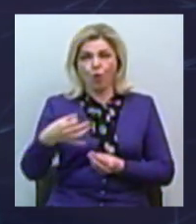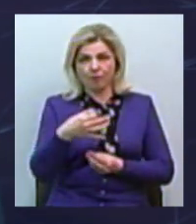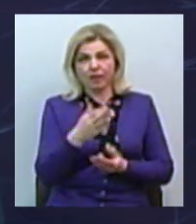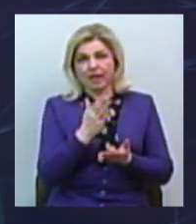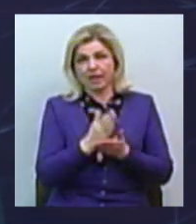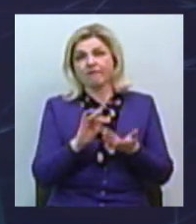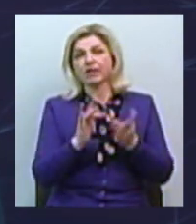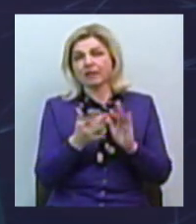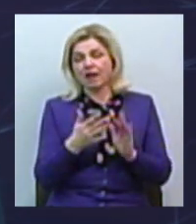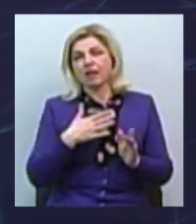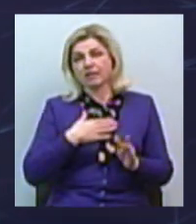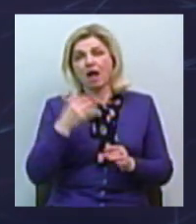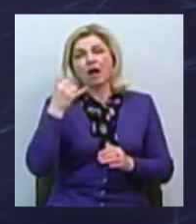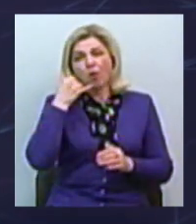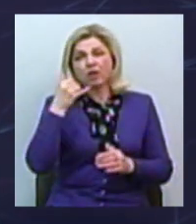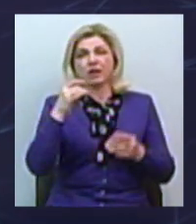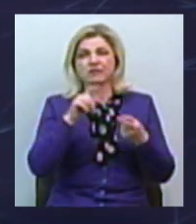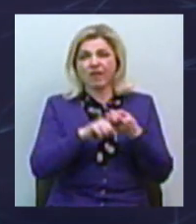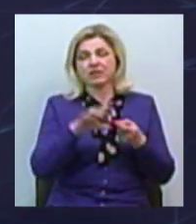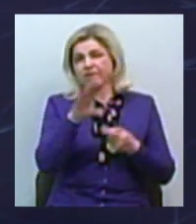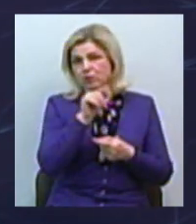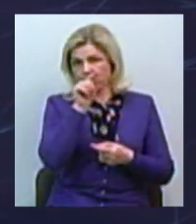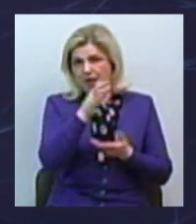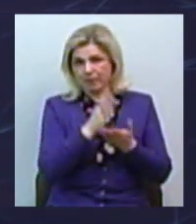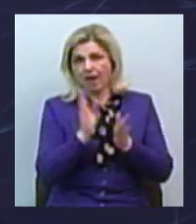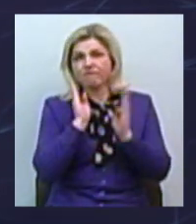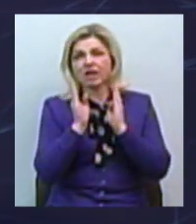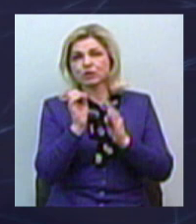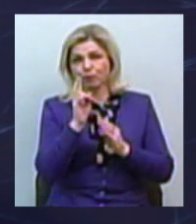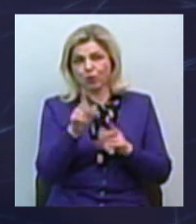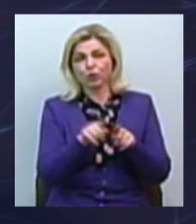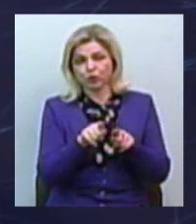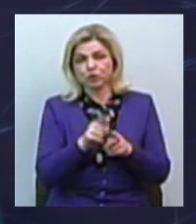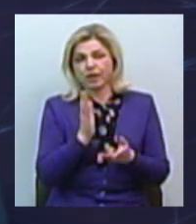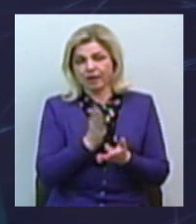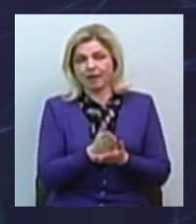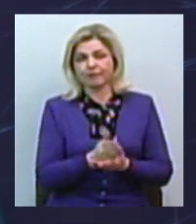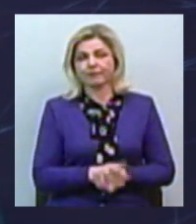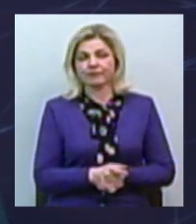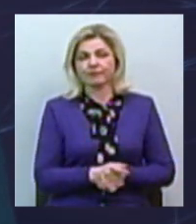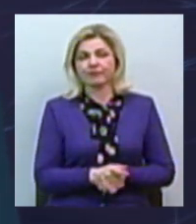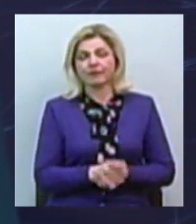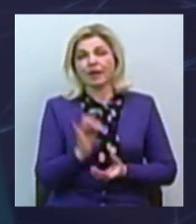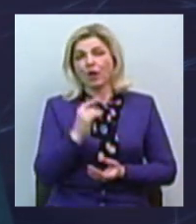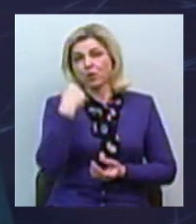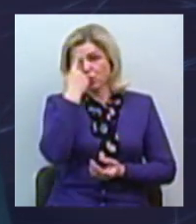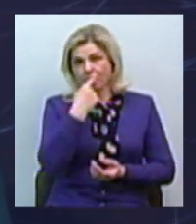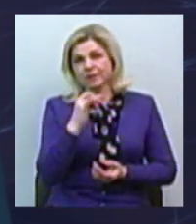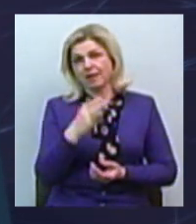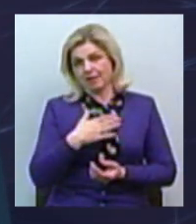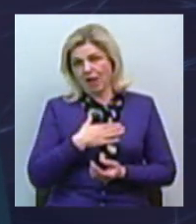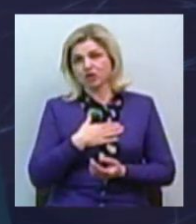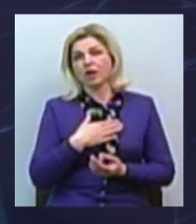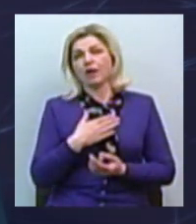мережах, наші контакти всі там є. Шукайте на Фейсбуці, я також є там, тому можна і особисто, і на наших сторінках.